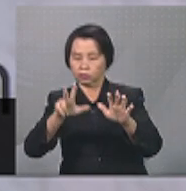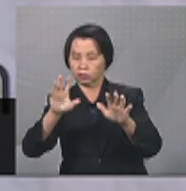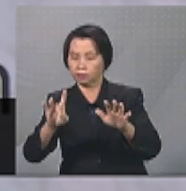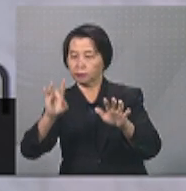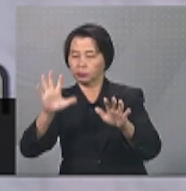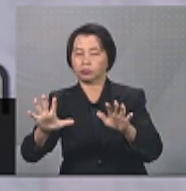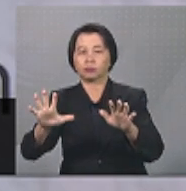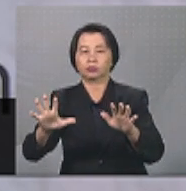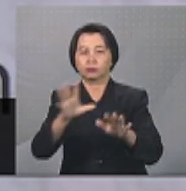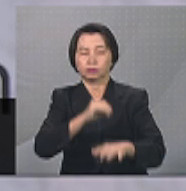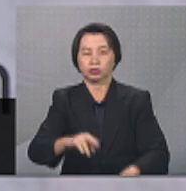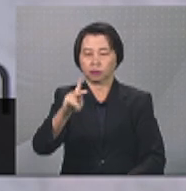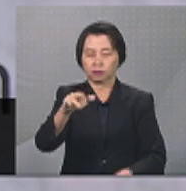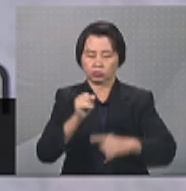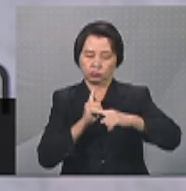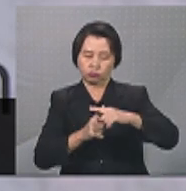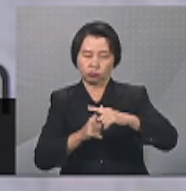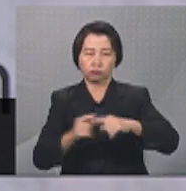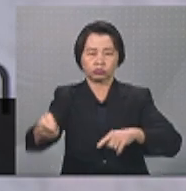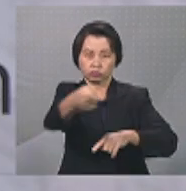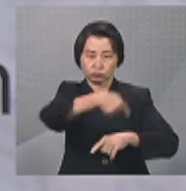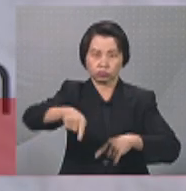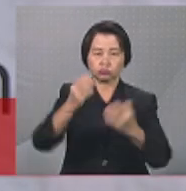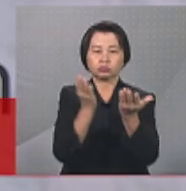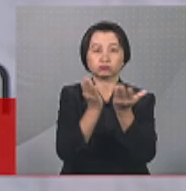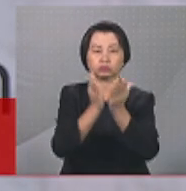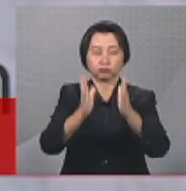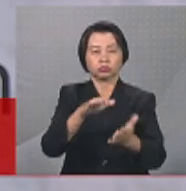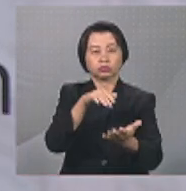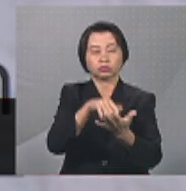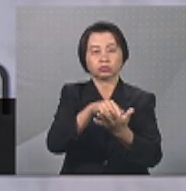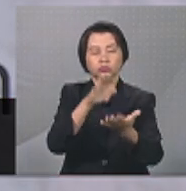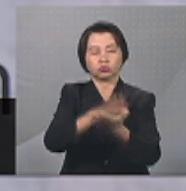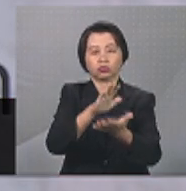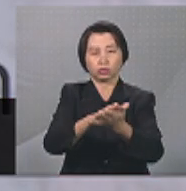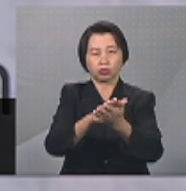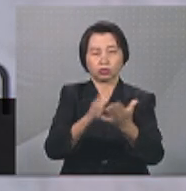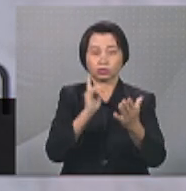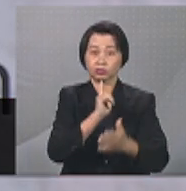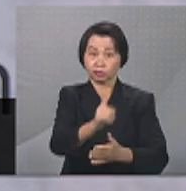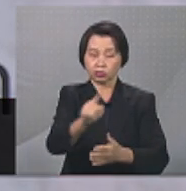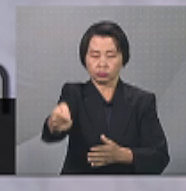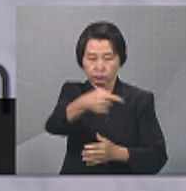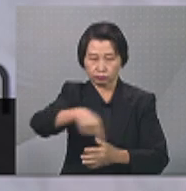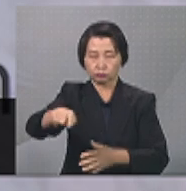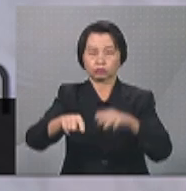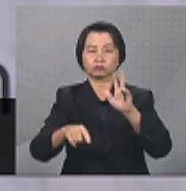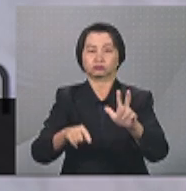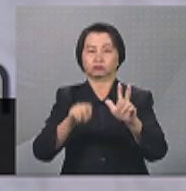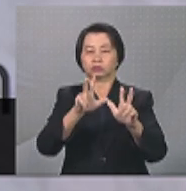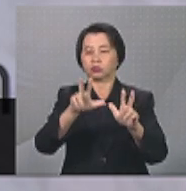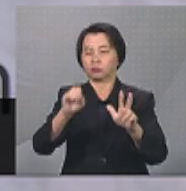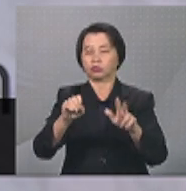5,385 dan kes positif di kalangan pelajar dan guru di sekolah Tahfiz adalah